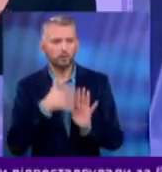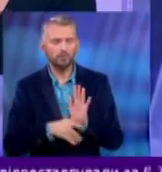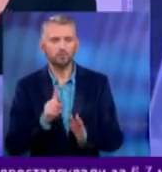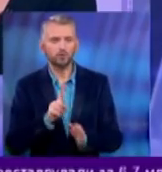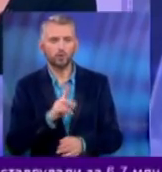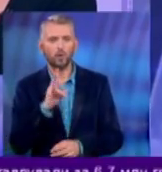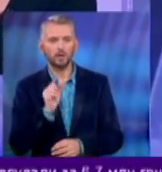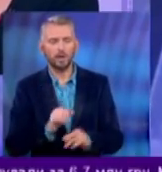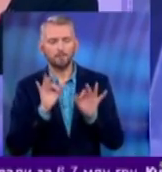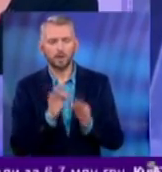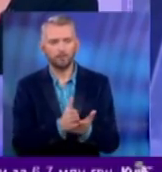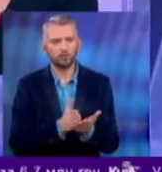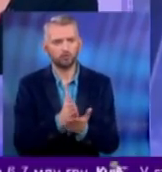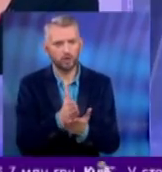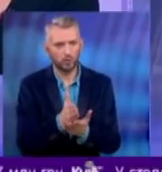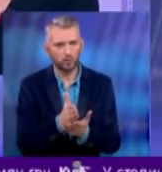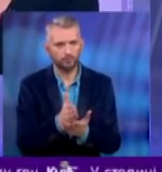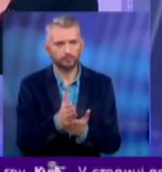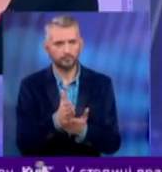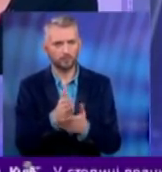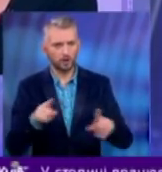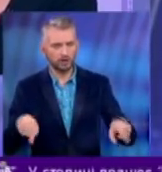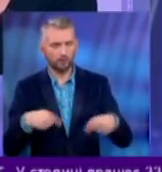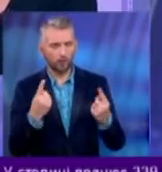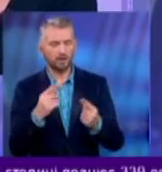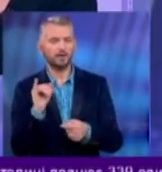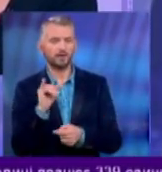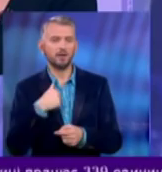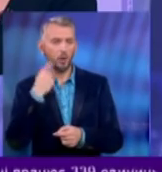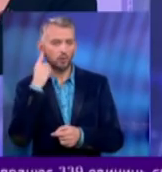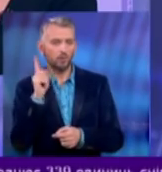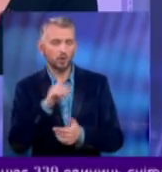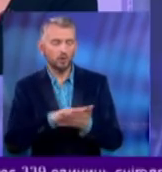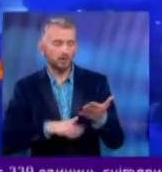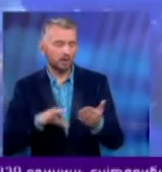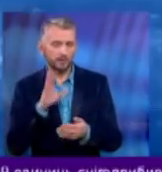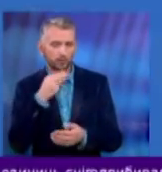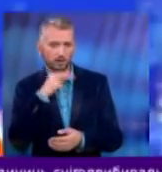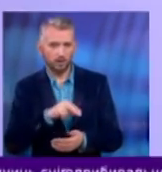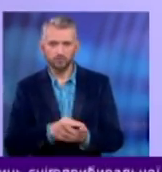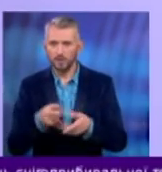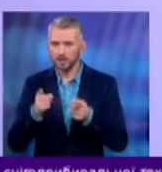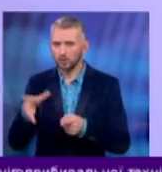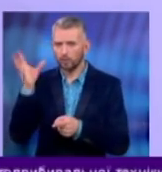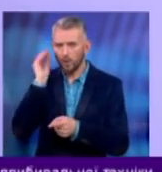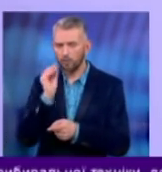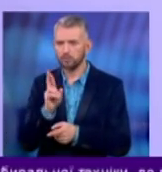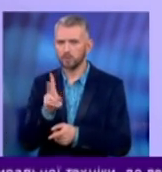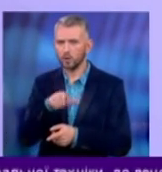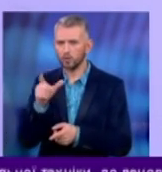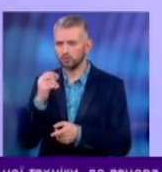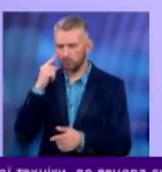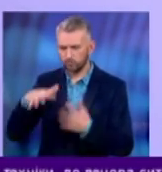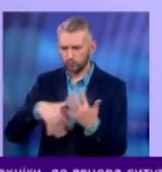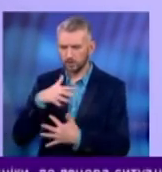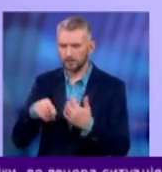на правильному шляху створення. І я думаю, що далі все буде краще. Ну, дійсно, враховуючи, наскільки люди ще плутаються у